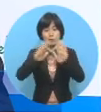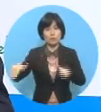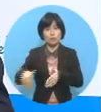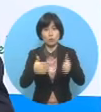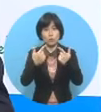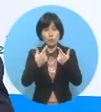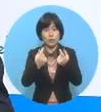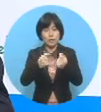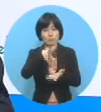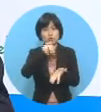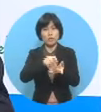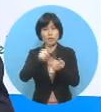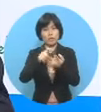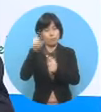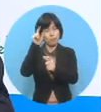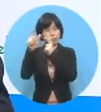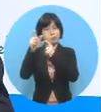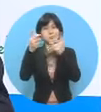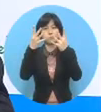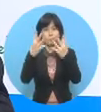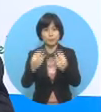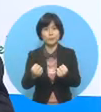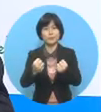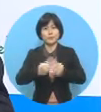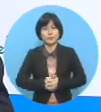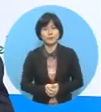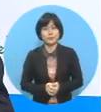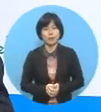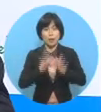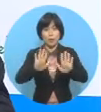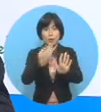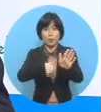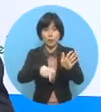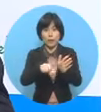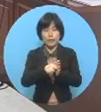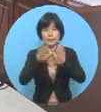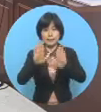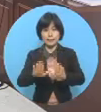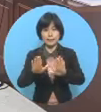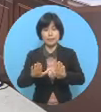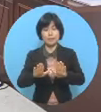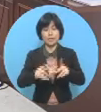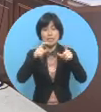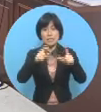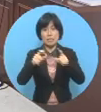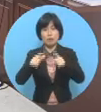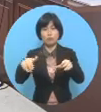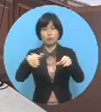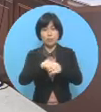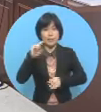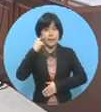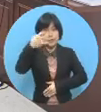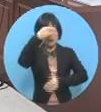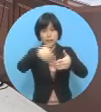생각되어 현재 우리 도에서도 이 문제에 대해 많은 고민을 하고 있습니다. 이를 위해